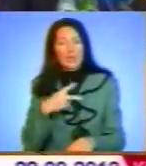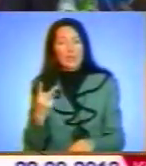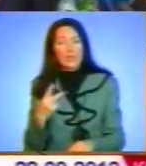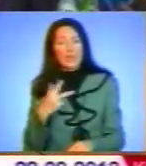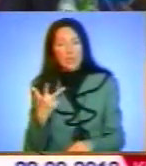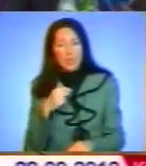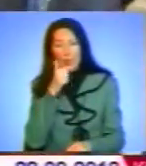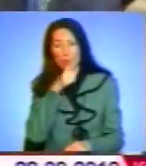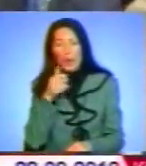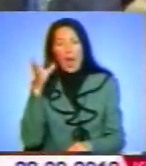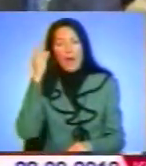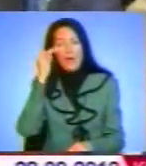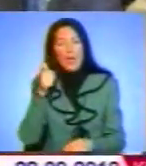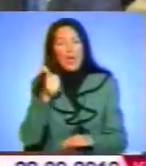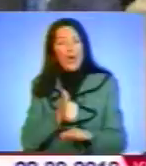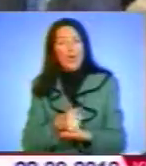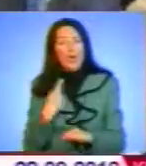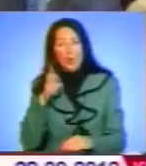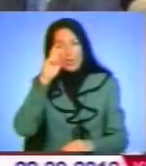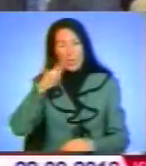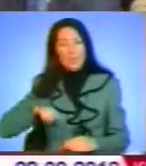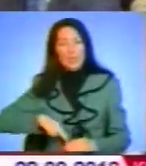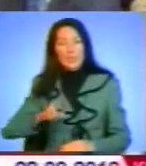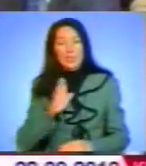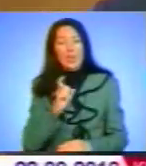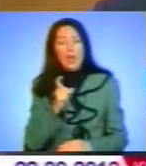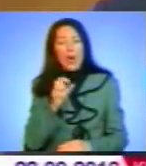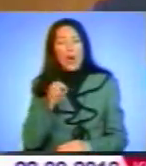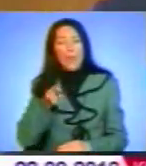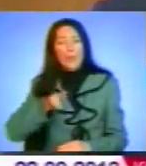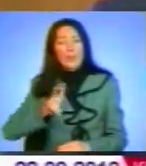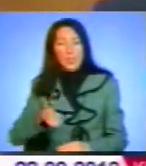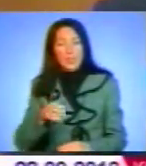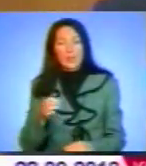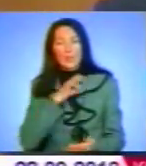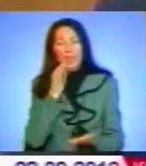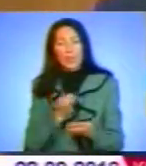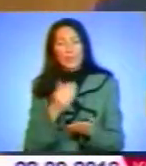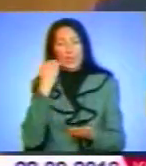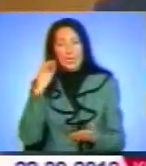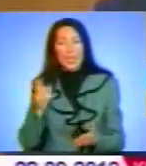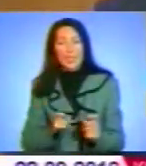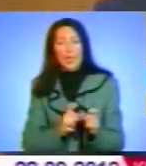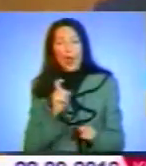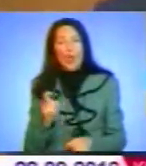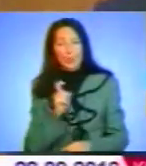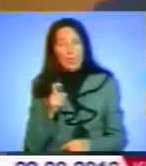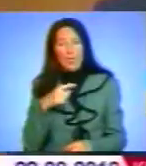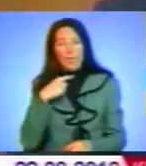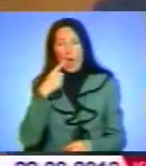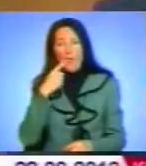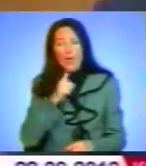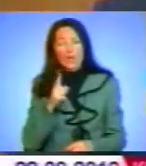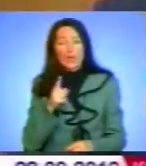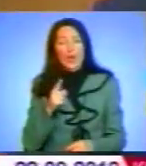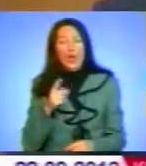2012-2013 роках, вважає голова облдержадміністрації Валентин Хоптян. Досвід кращих господарств говорить про те, що